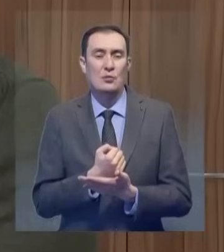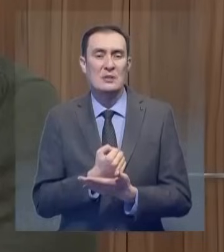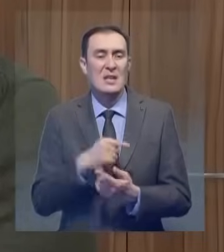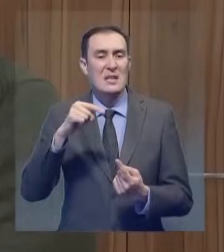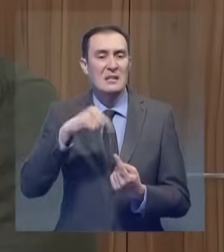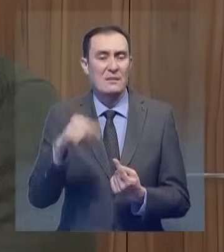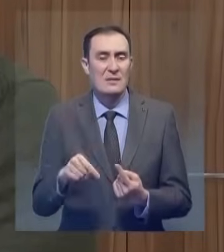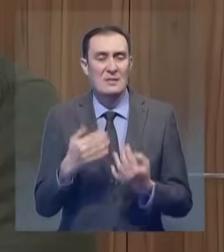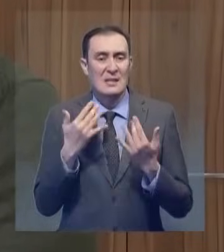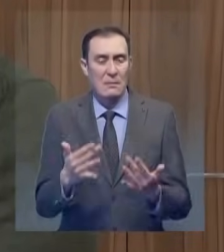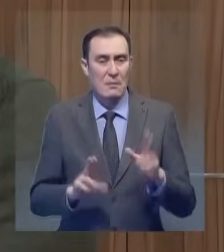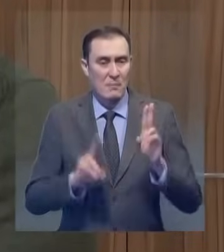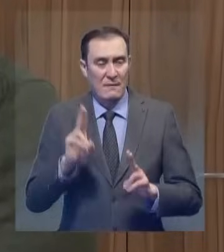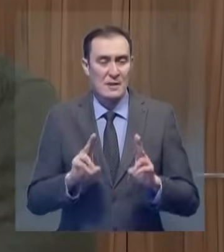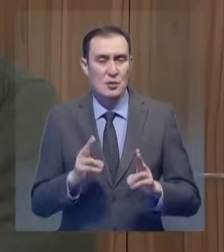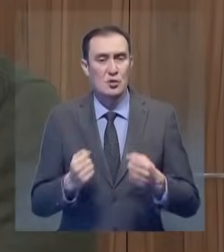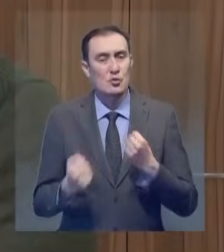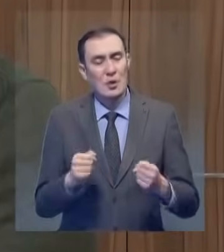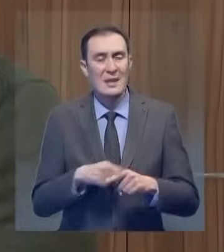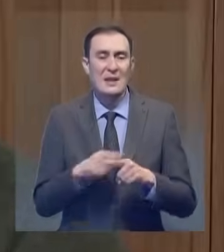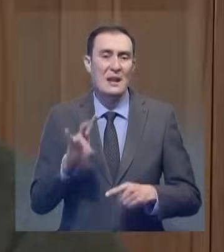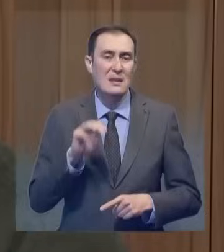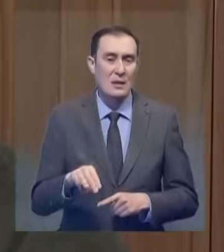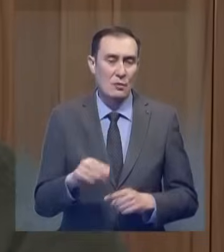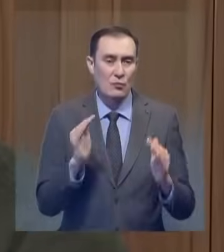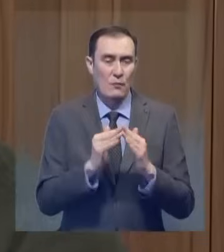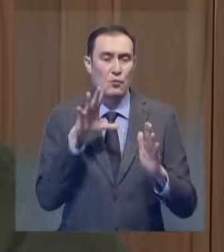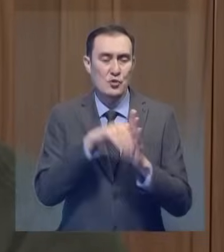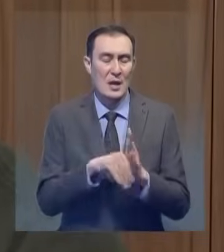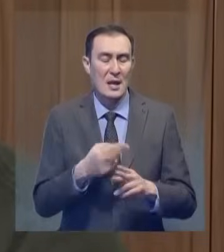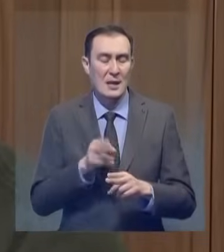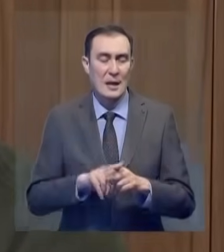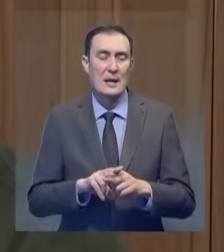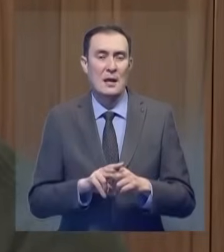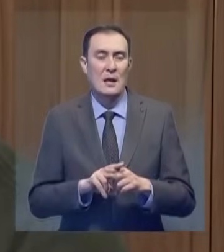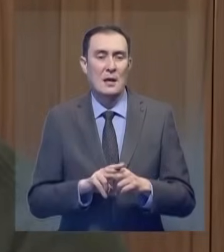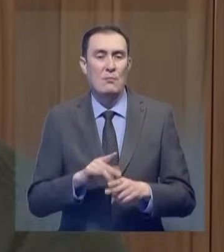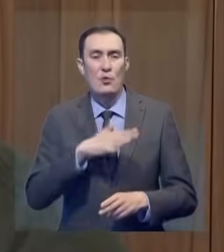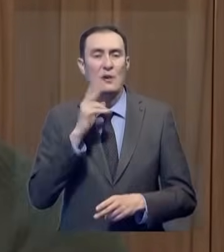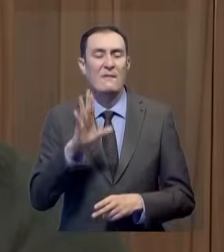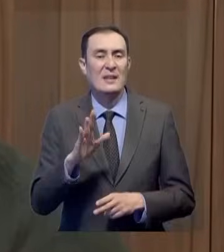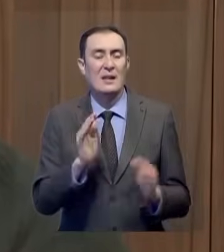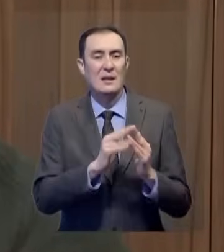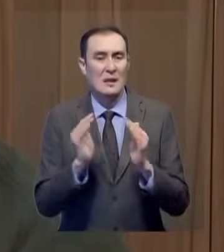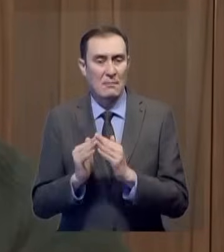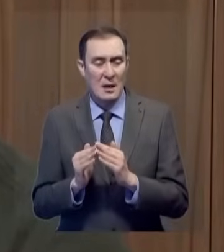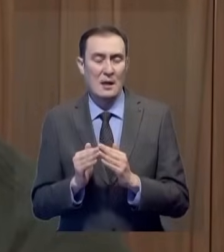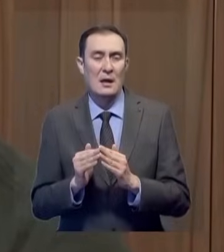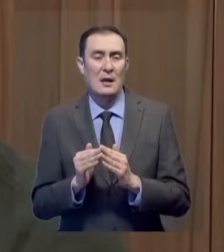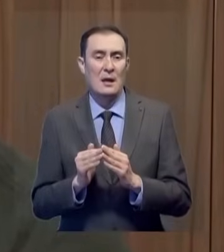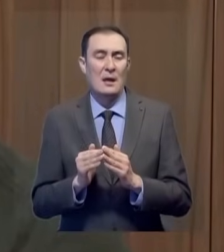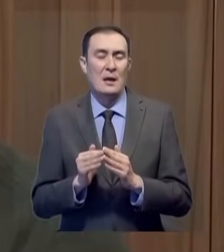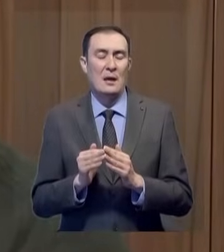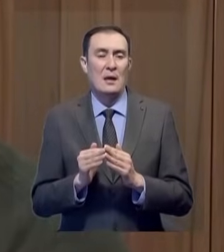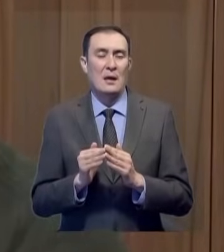несоответствие с требованием действующих норм, сейсмостойка или не сейсмостойка. Туда входили это многоквартирные жилые дома, мы его называем